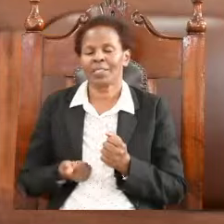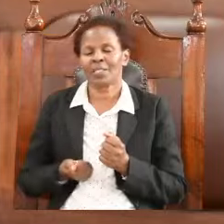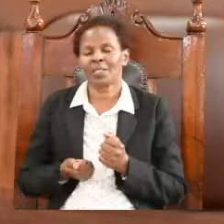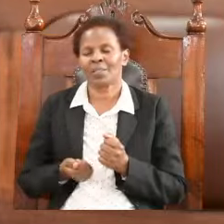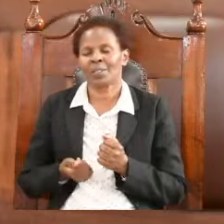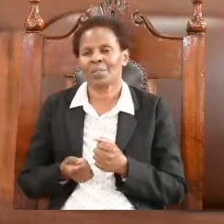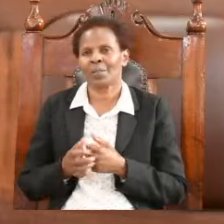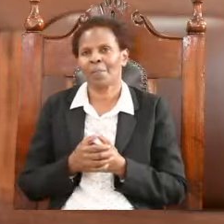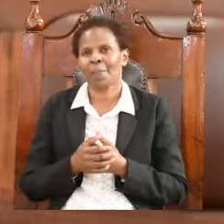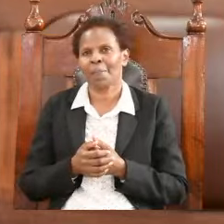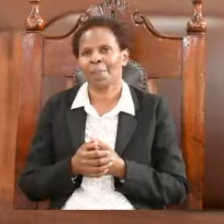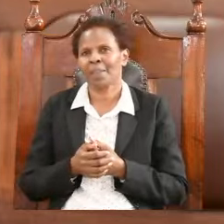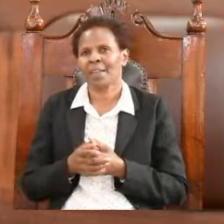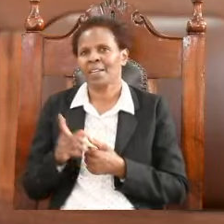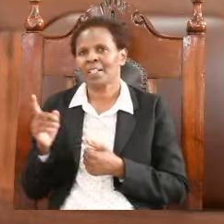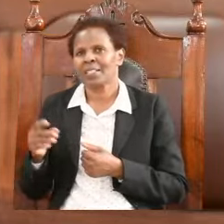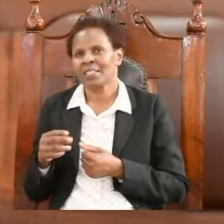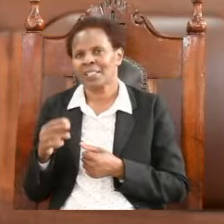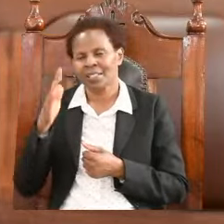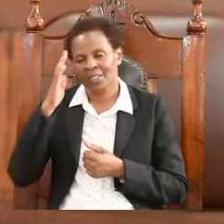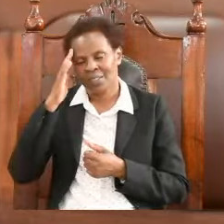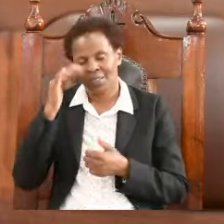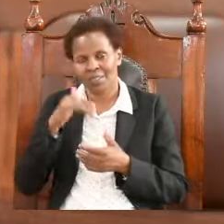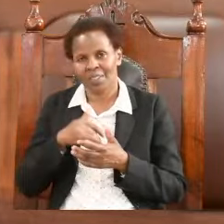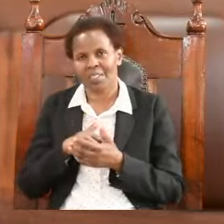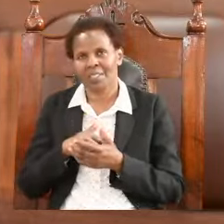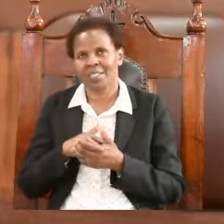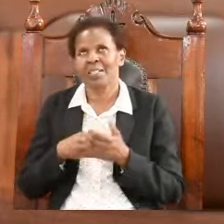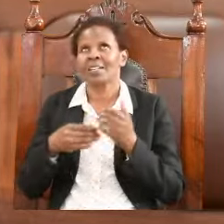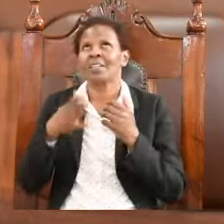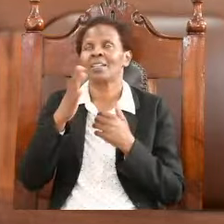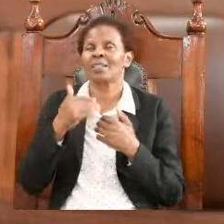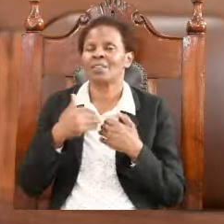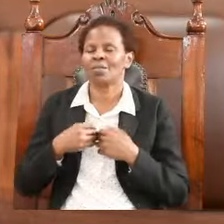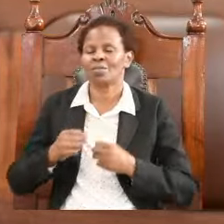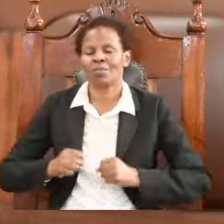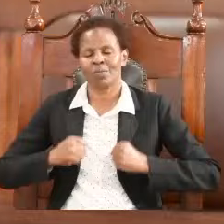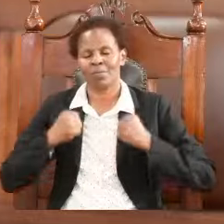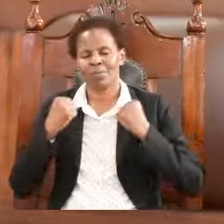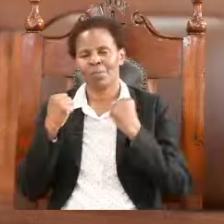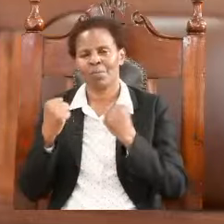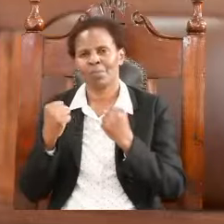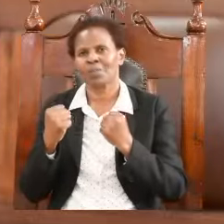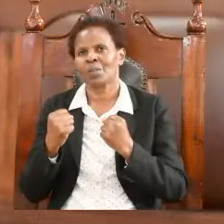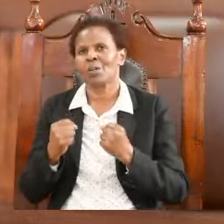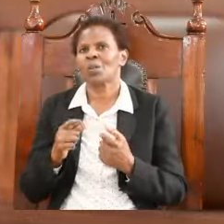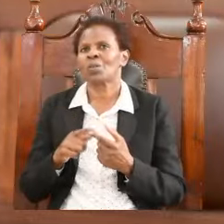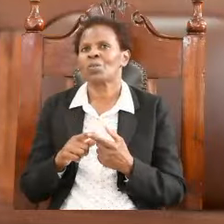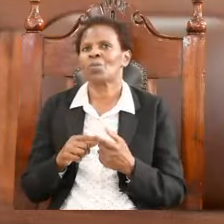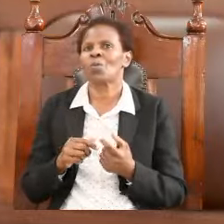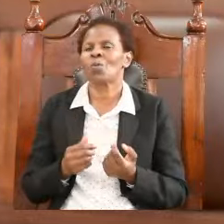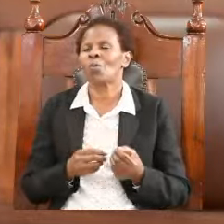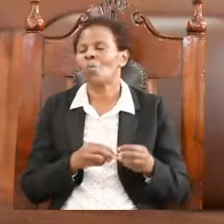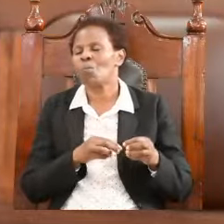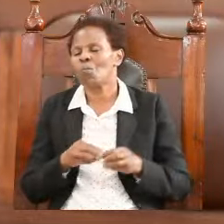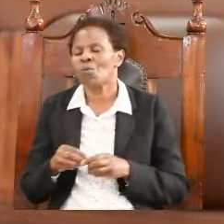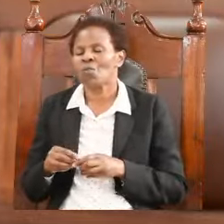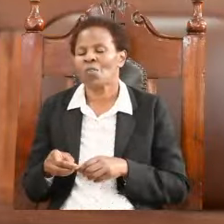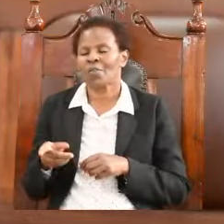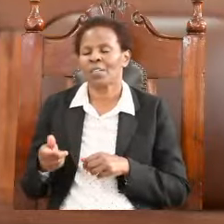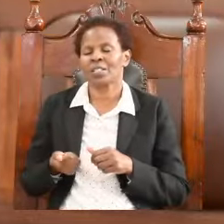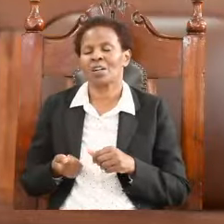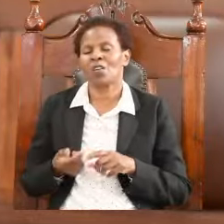ndamurora ngona ni aramenya ate Ngai ari na hinya na uhoti wa kumuruta guku